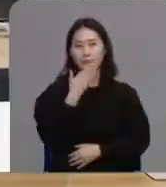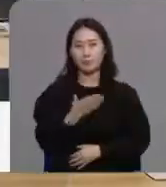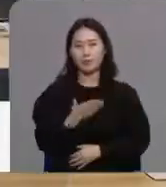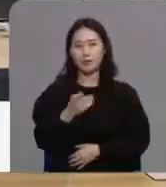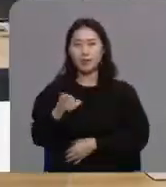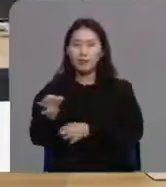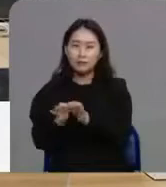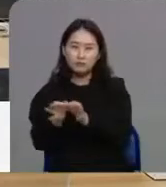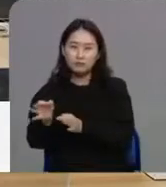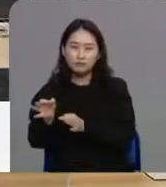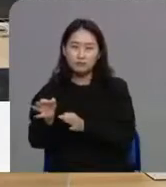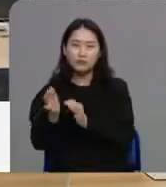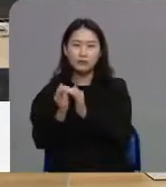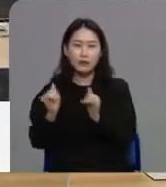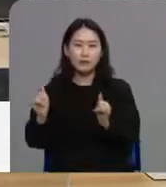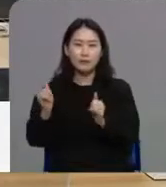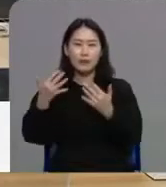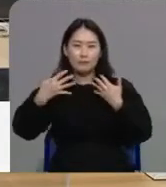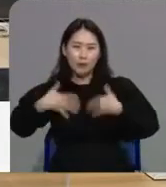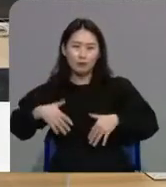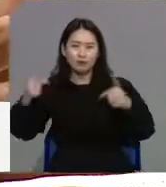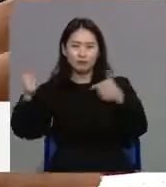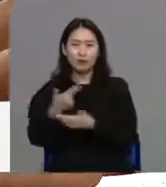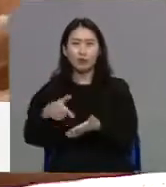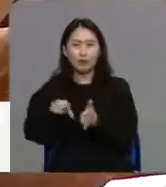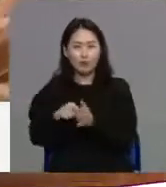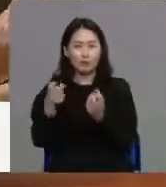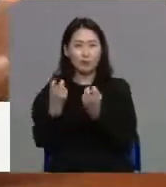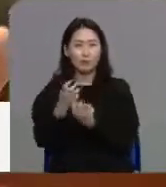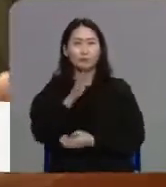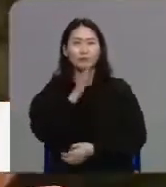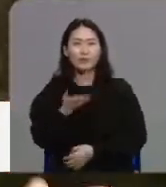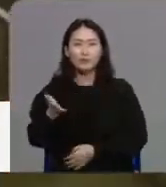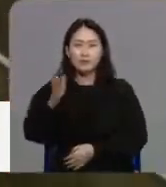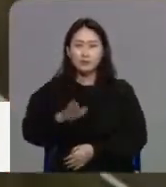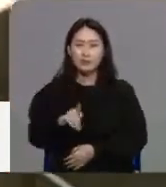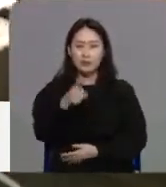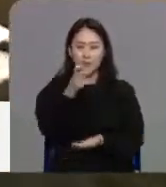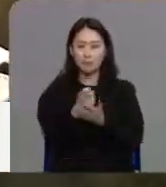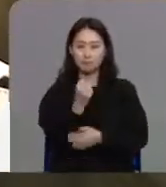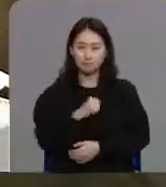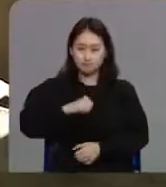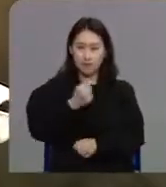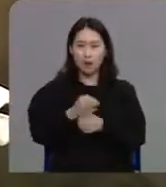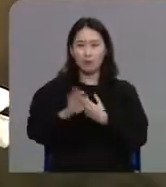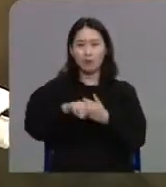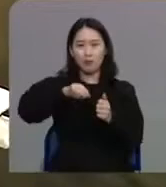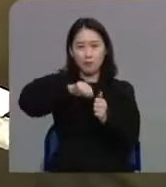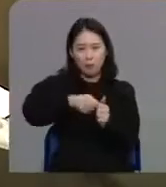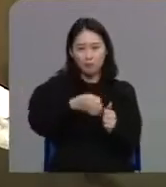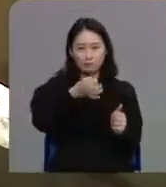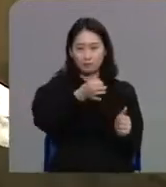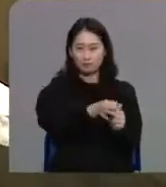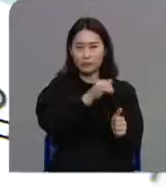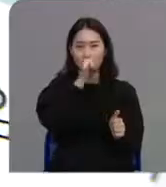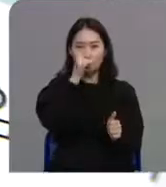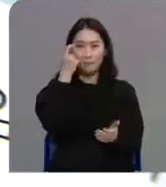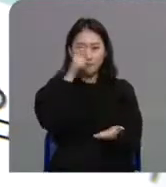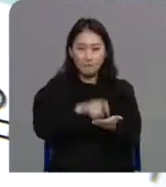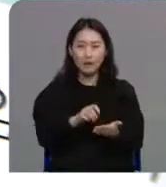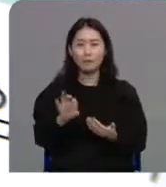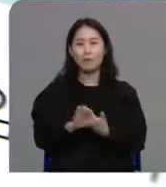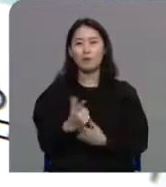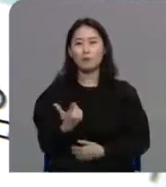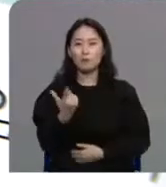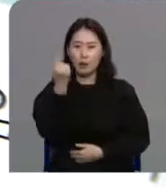피로감을 고려한 조치 있지만 방역 수칙 을 위반하는 곳은 과태료 처분과 별도로 적발 즉시 2주간 집합 금지